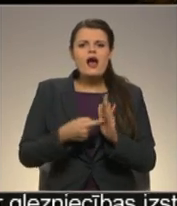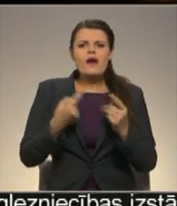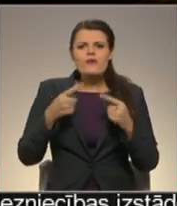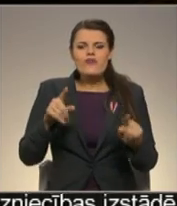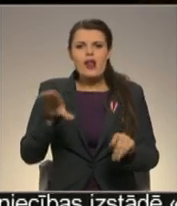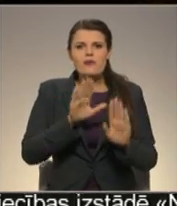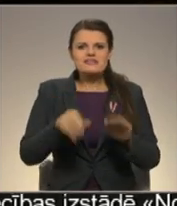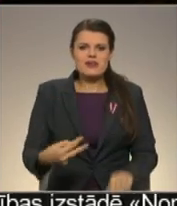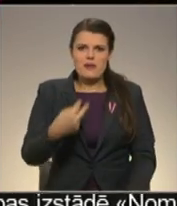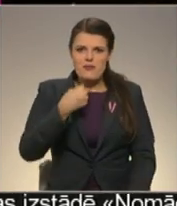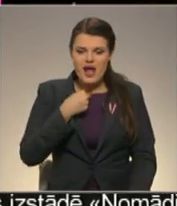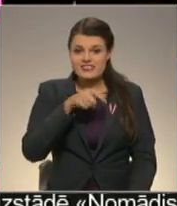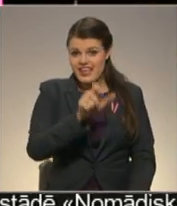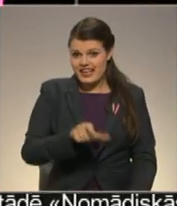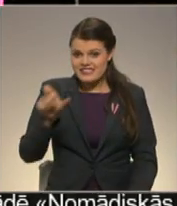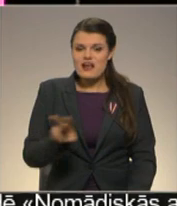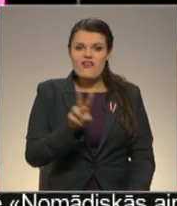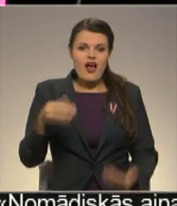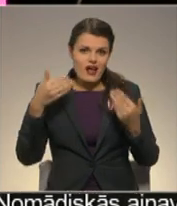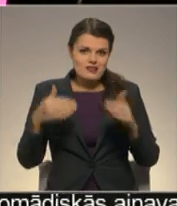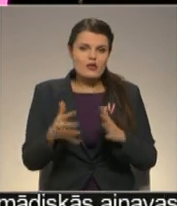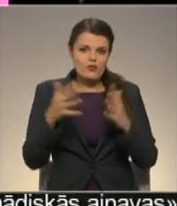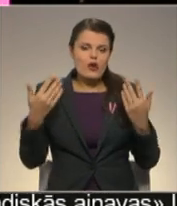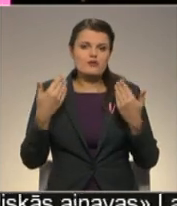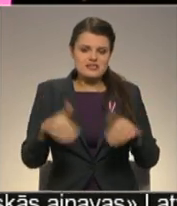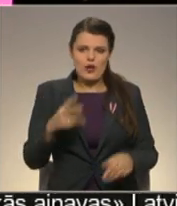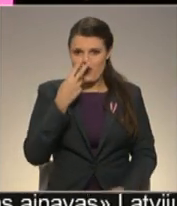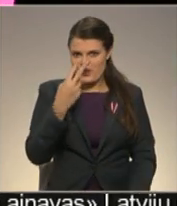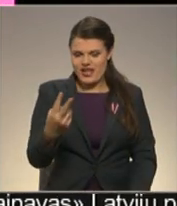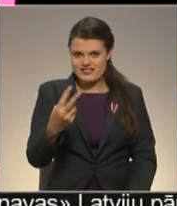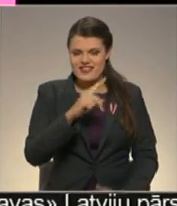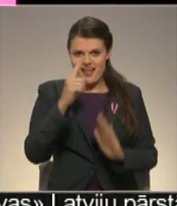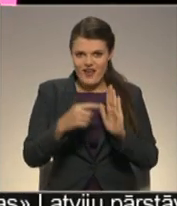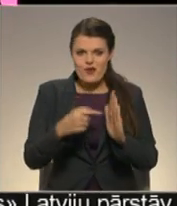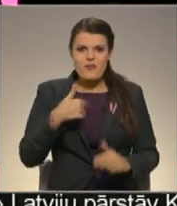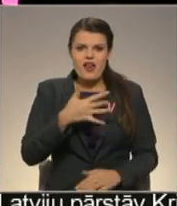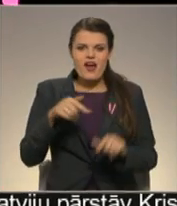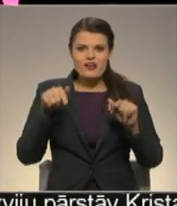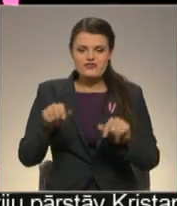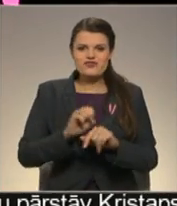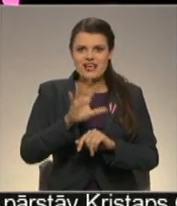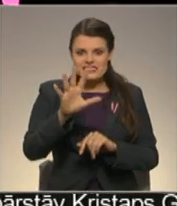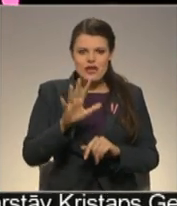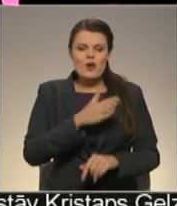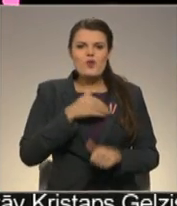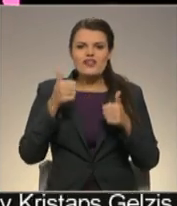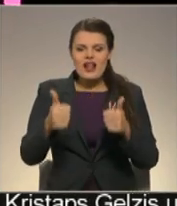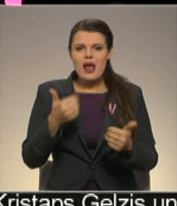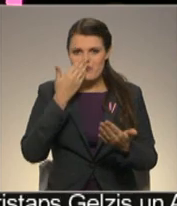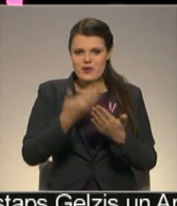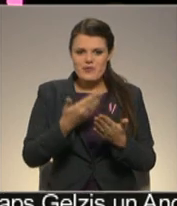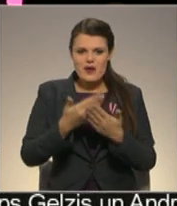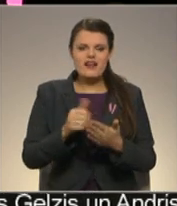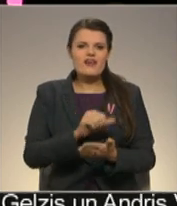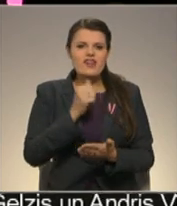mēs varētu pārsteigt cilvēkus, kas jau ir diezgan daudz kuredzējuši? Man liekas, ka šī instalācija pieskaries gleznai ļoti labi raksturo arī